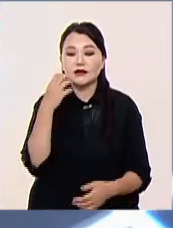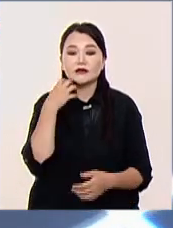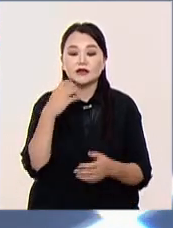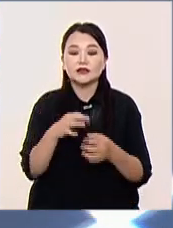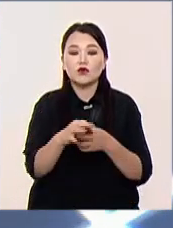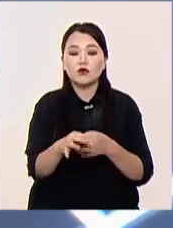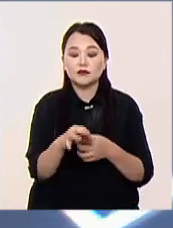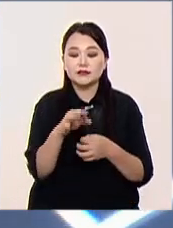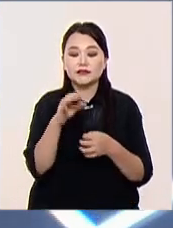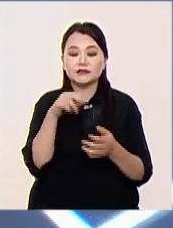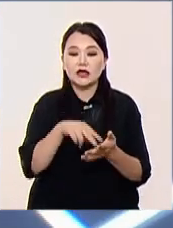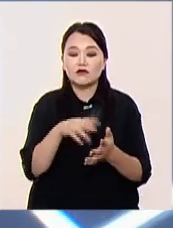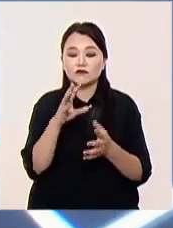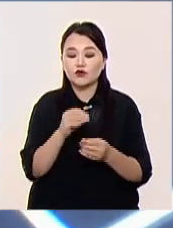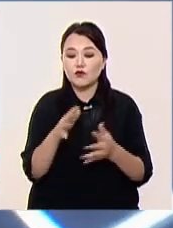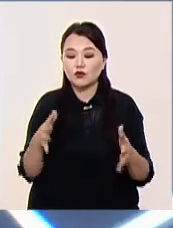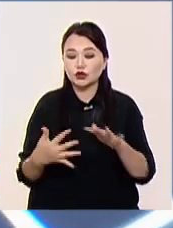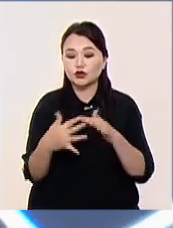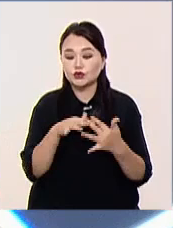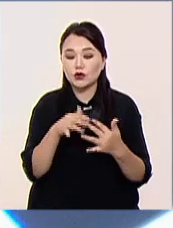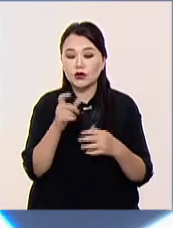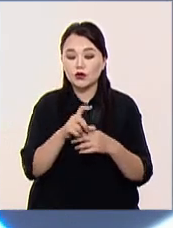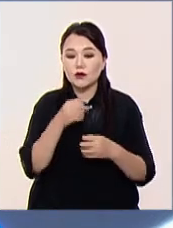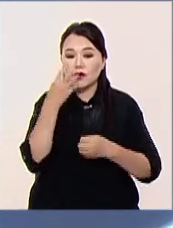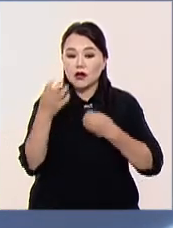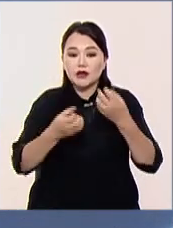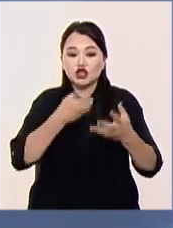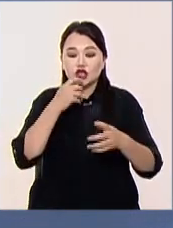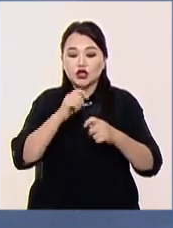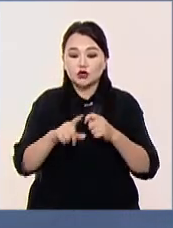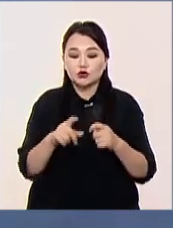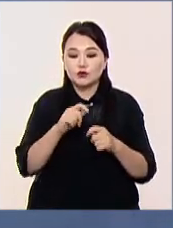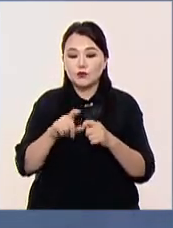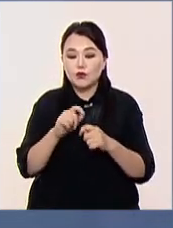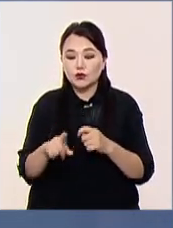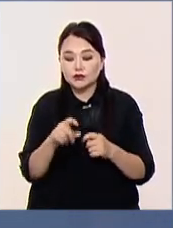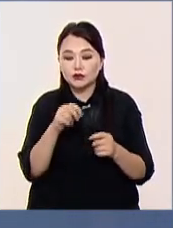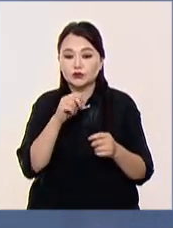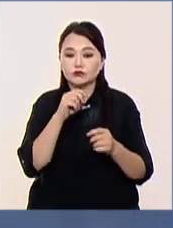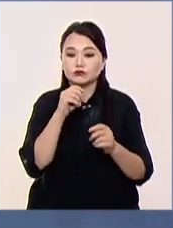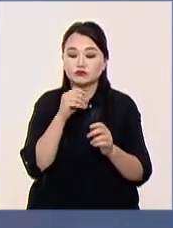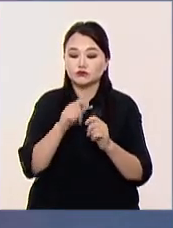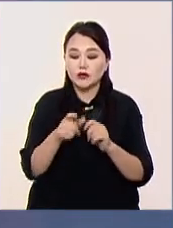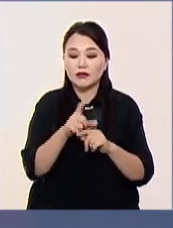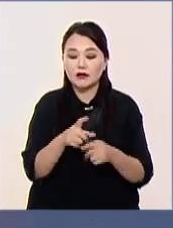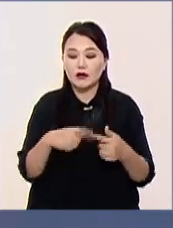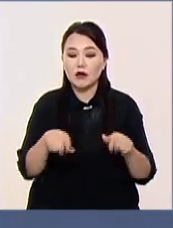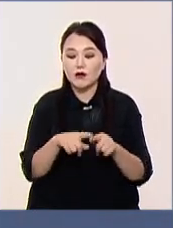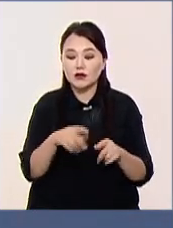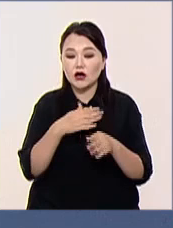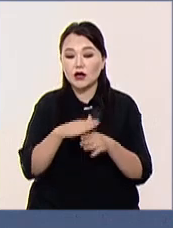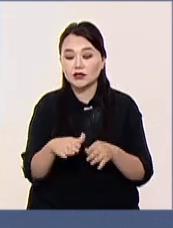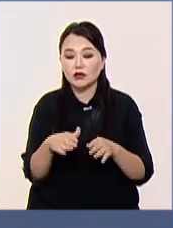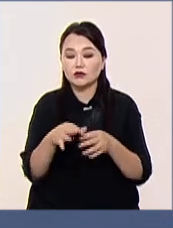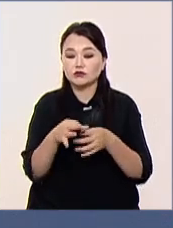Кызылординской области становится все больше сел, которые преображаются за счет спонсоров. Представители компании не только благоустраивают отдельные